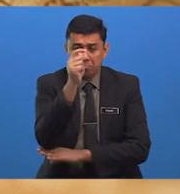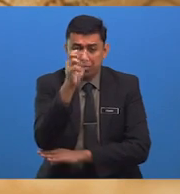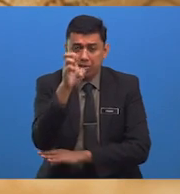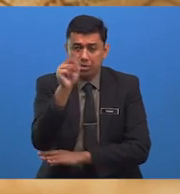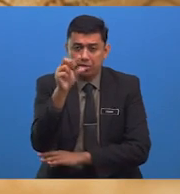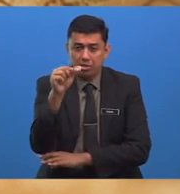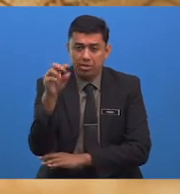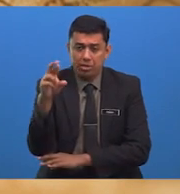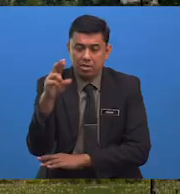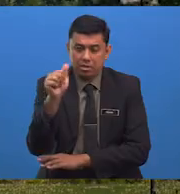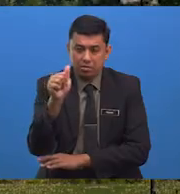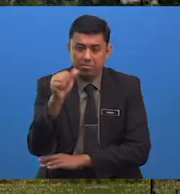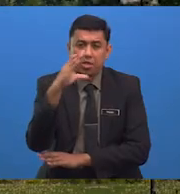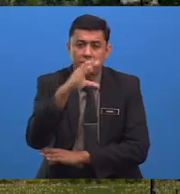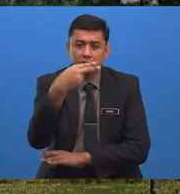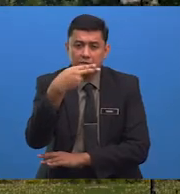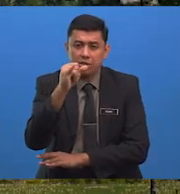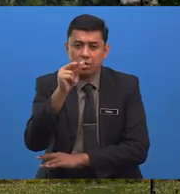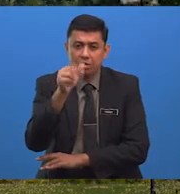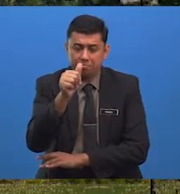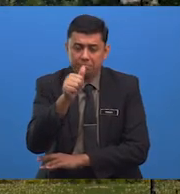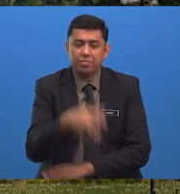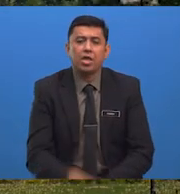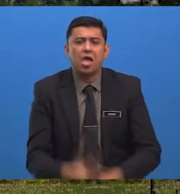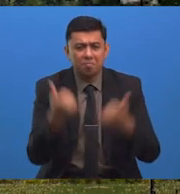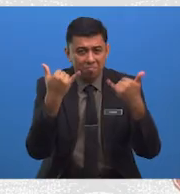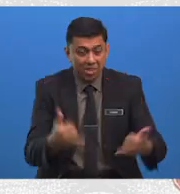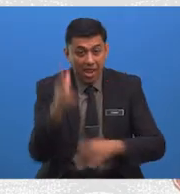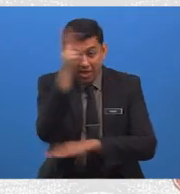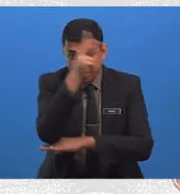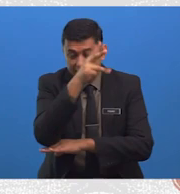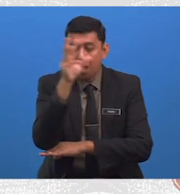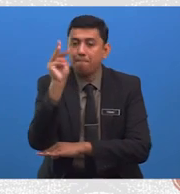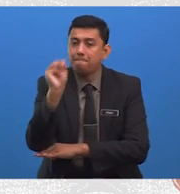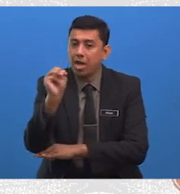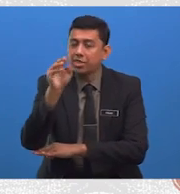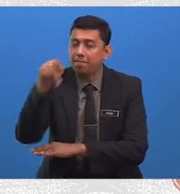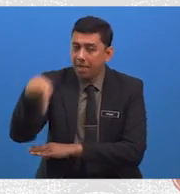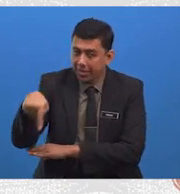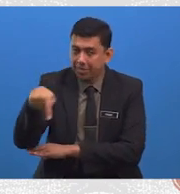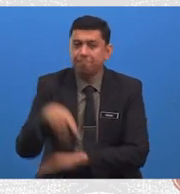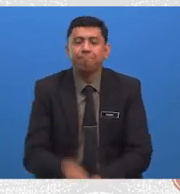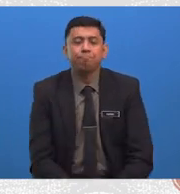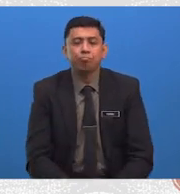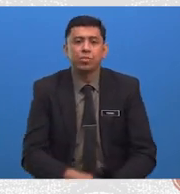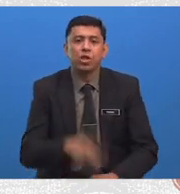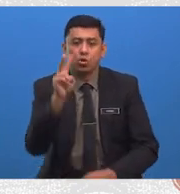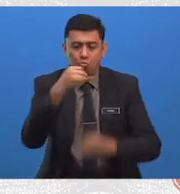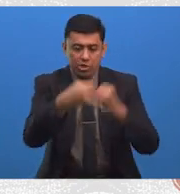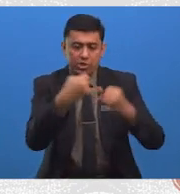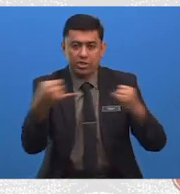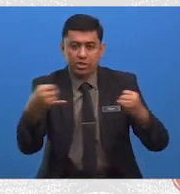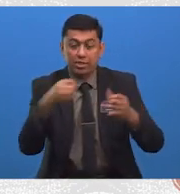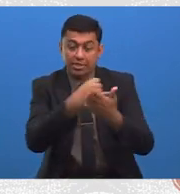Sekarang, kita teruskan dengan Kerajaan Majapahit. Terdapat dua jenis seni bina dalam